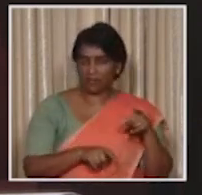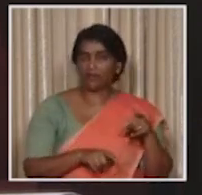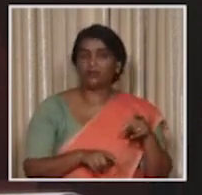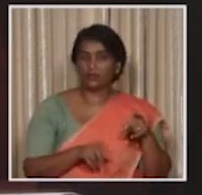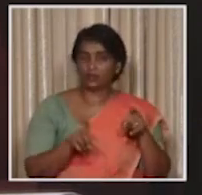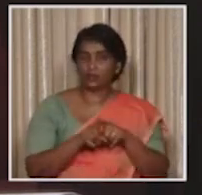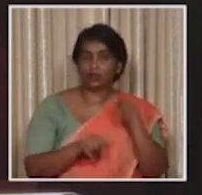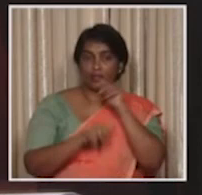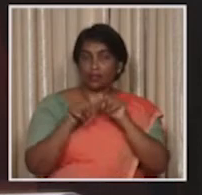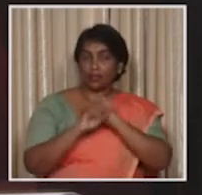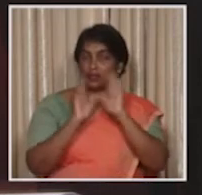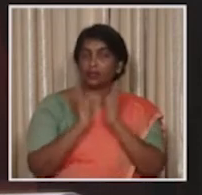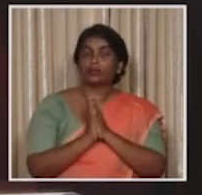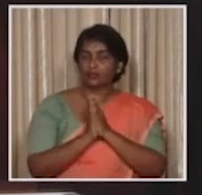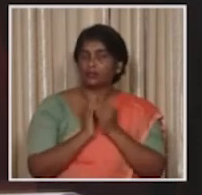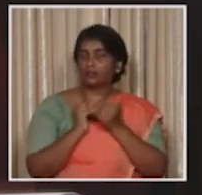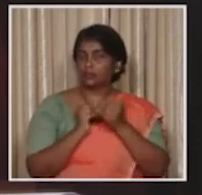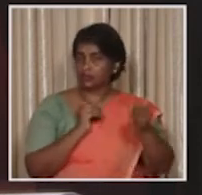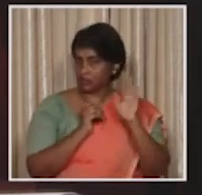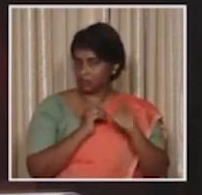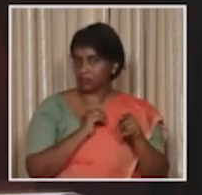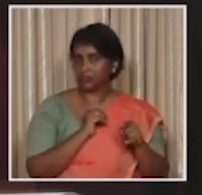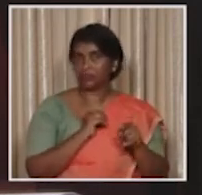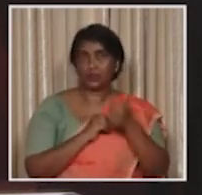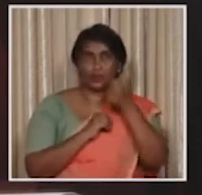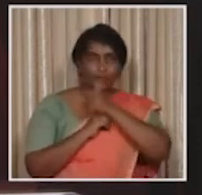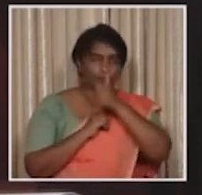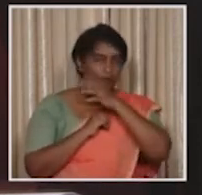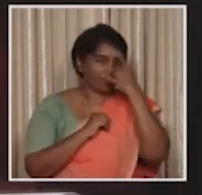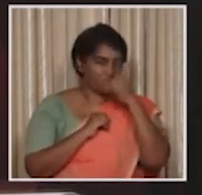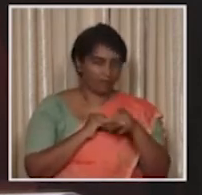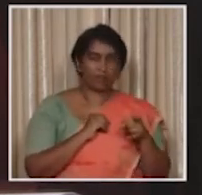ඒ වගේම ඖෂධ ශේෂ්ත්‍රයේ සිදු වී තිබෙන වංචාවන් නිසා